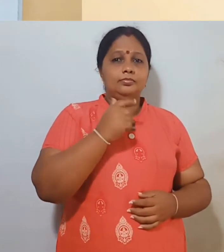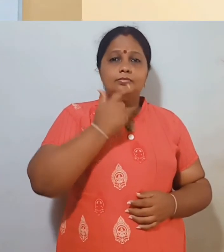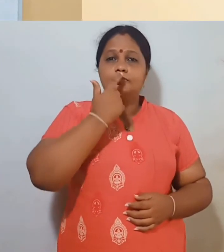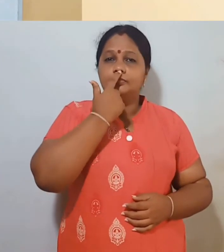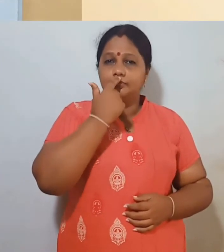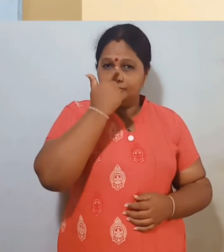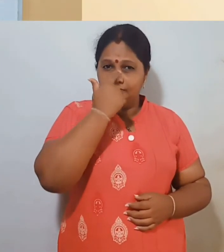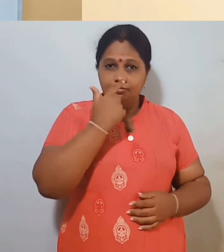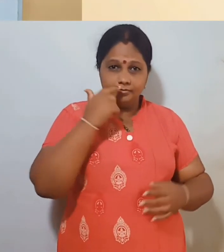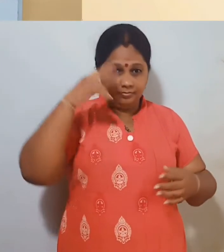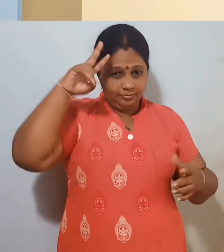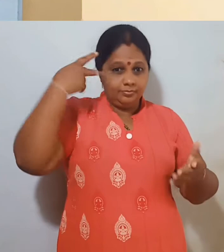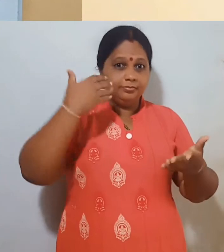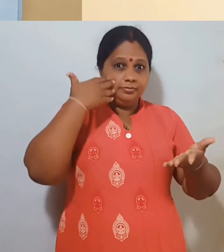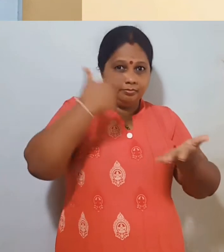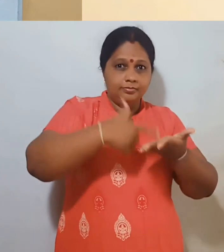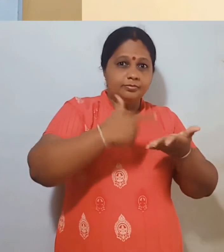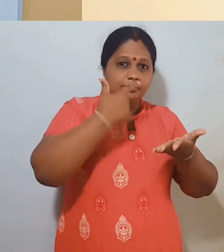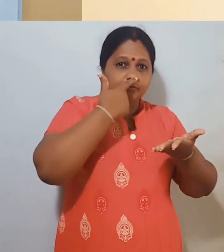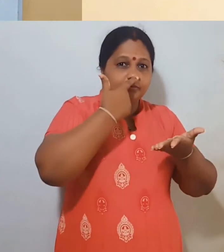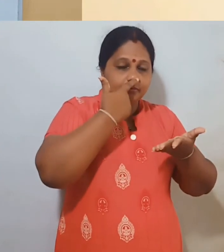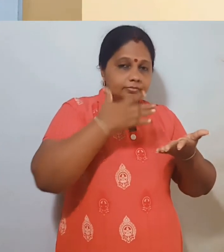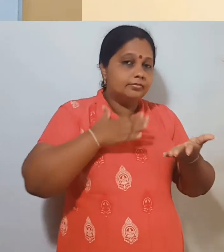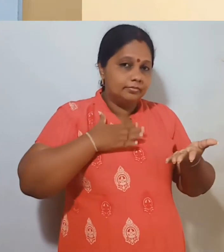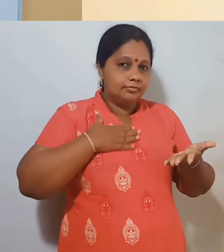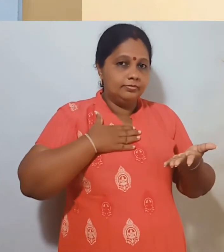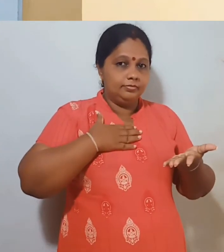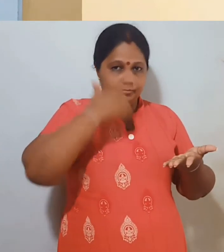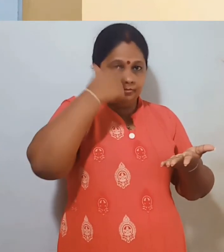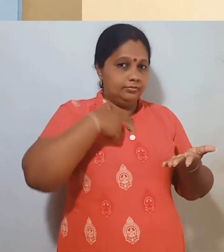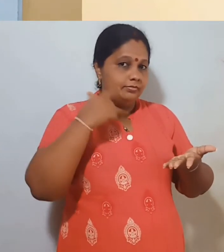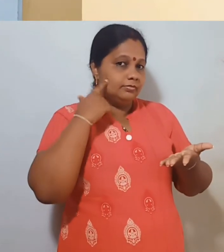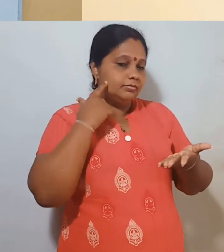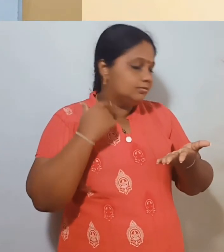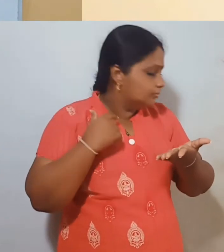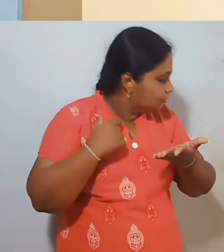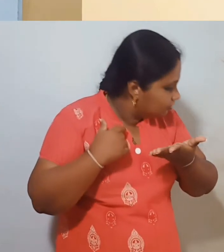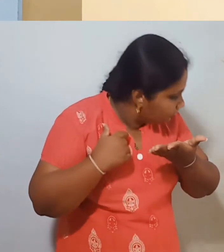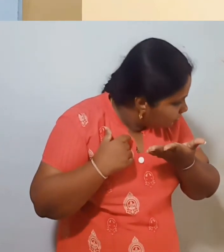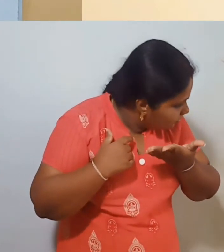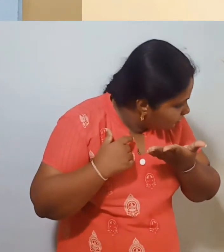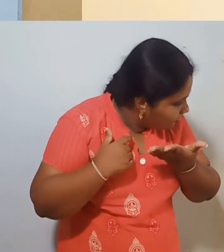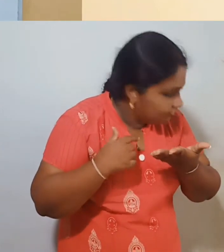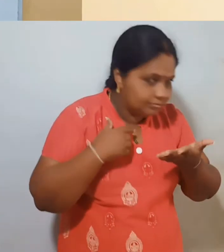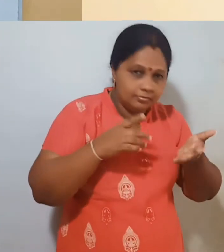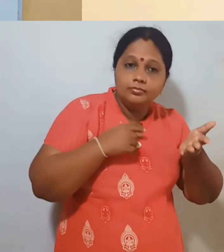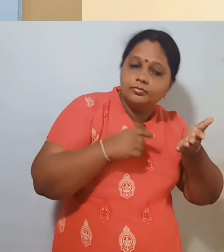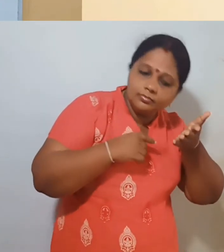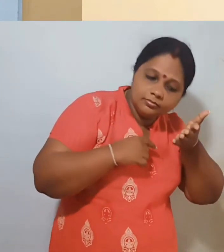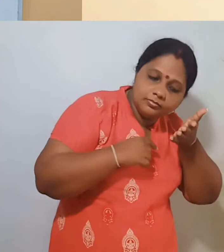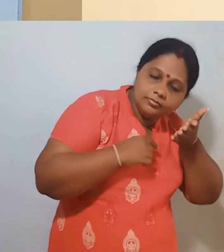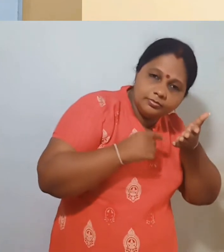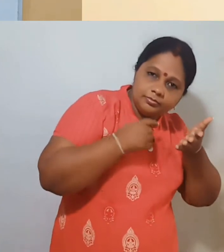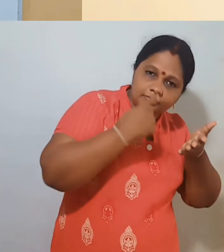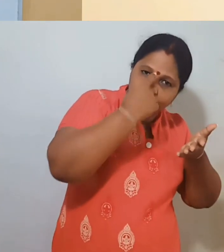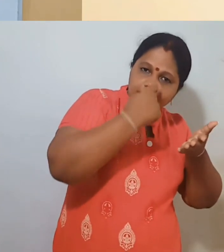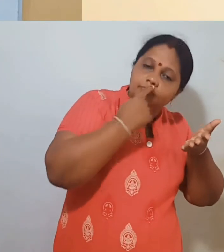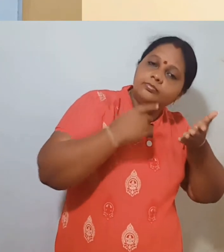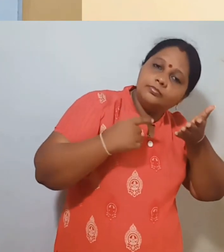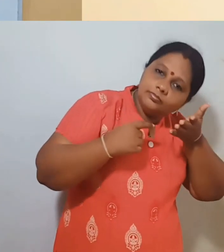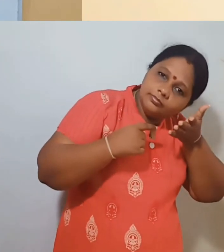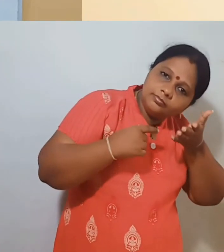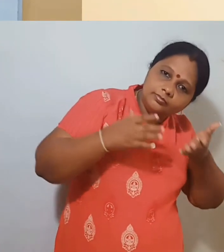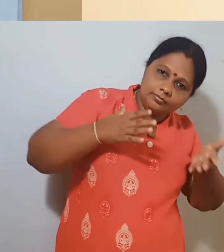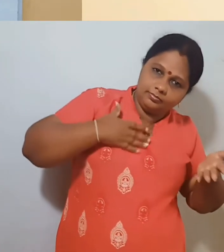மூக்குக்கு கிட்ட நம்மட கன்னத்தை வச்சு அவர் நெஞ்சு உயர்ந்து பதியுதான்றத பார்த்து கொள்ளும். நாங்க